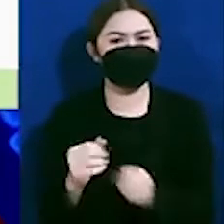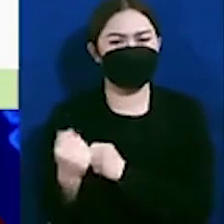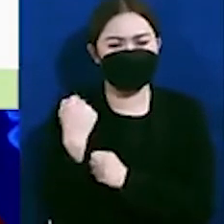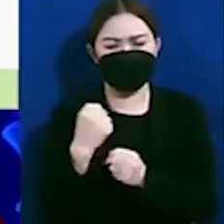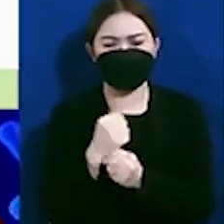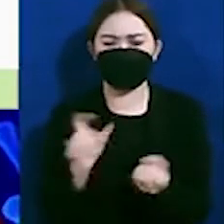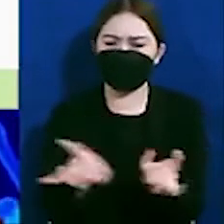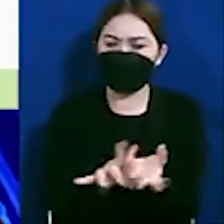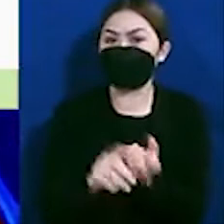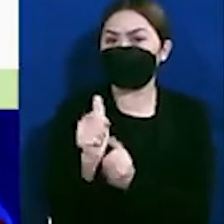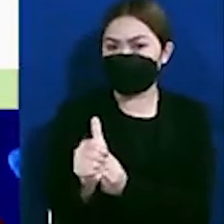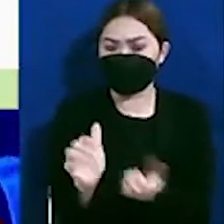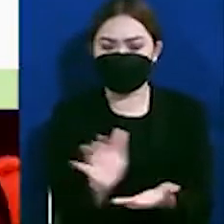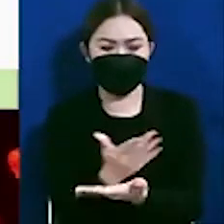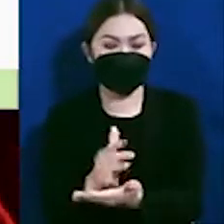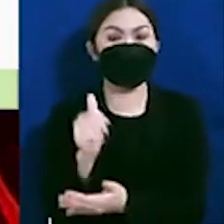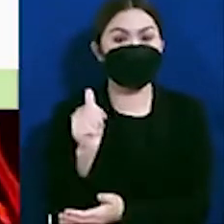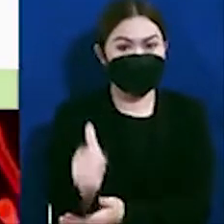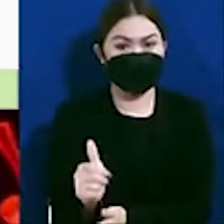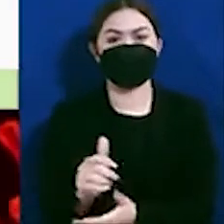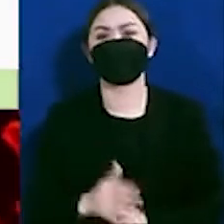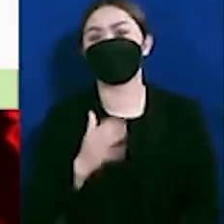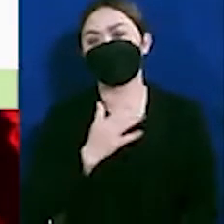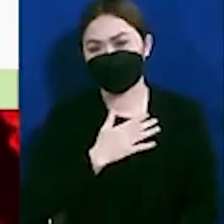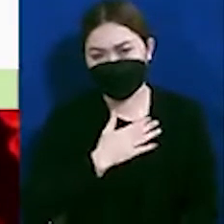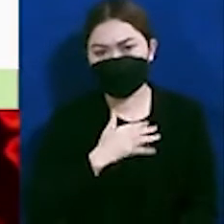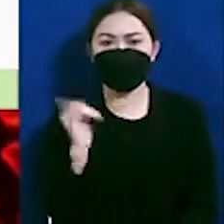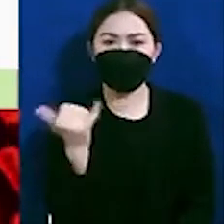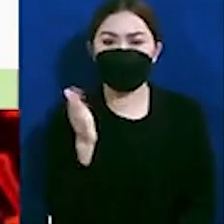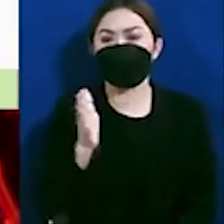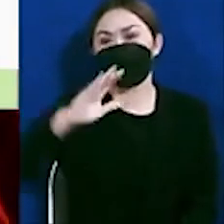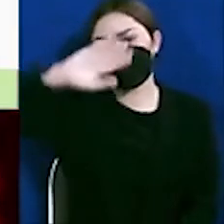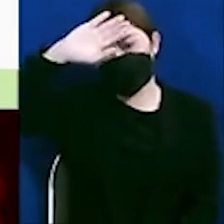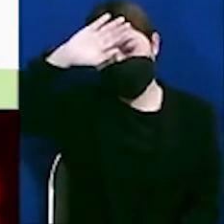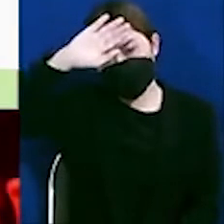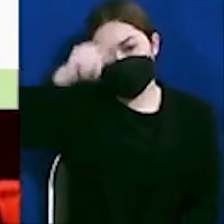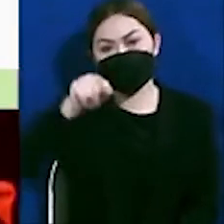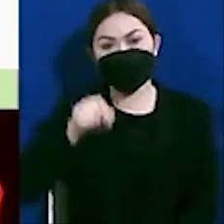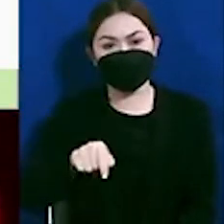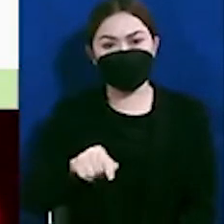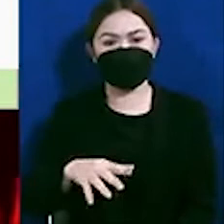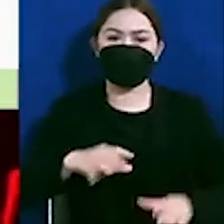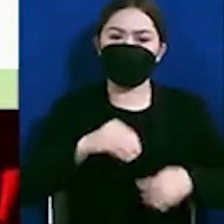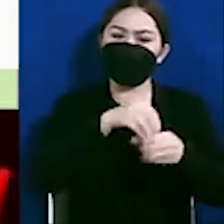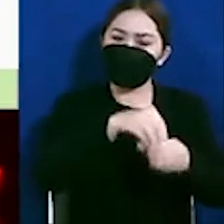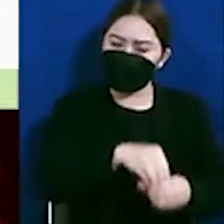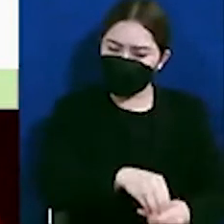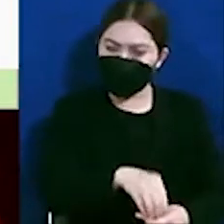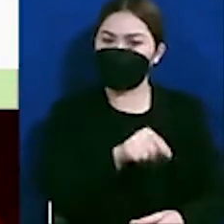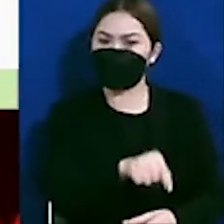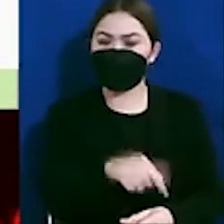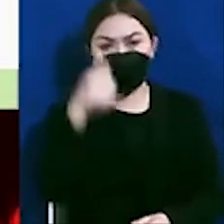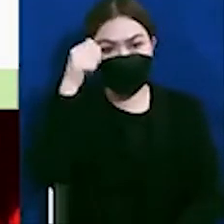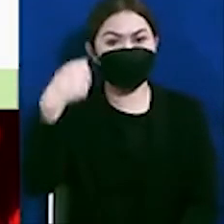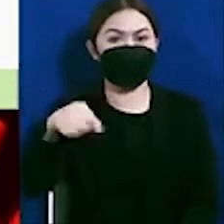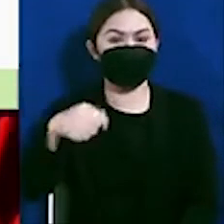บ้างที่สุดนะครับเราก็บอกว่าเราอาจจะเอาคนไข้Step Downก็คืออยู่โรงพยาบาลรักนะครับ